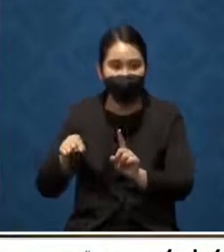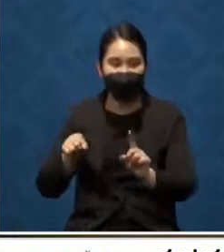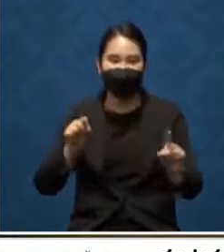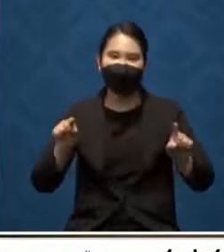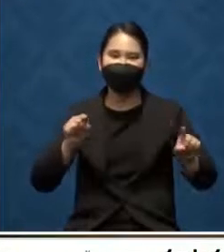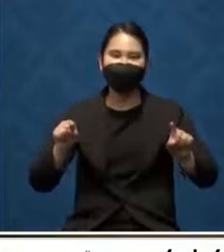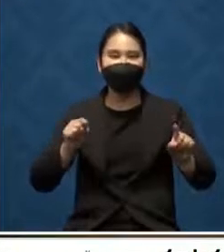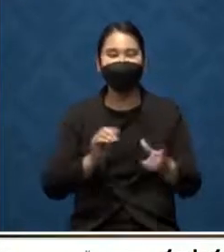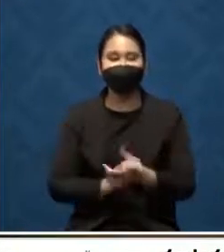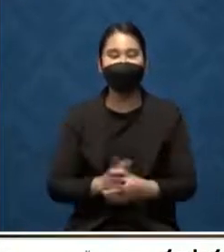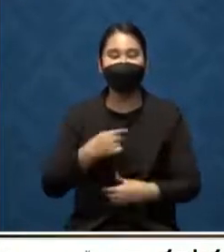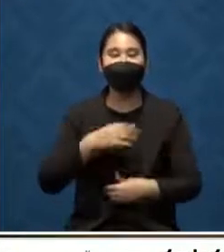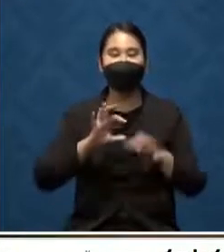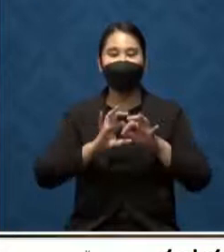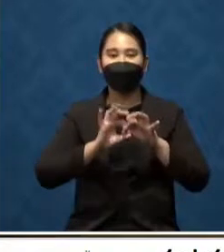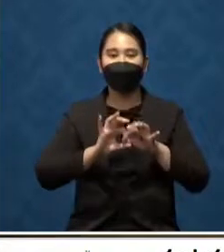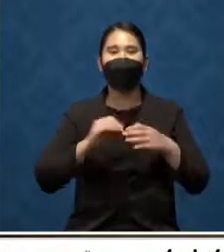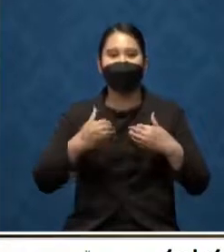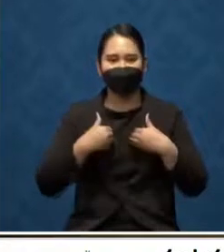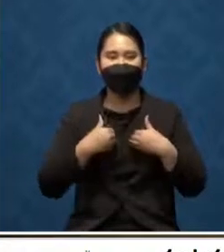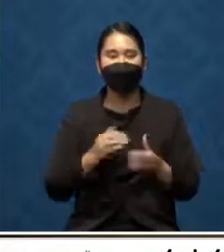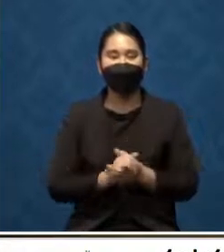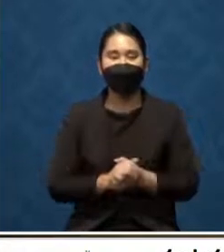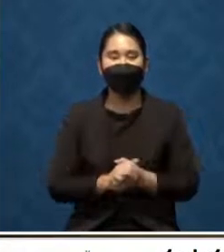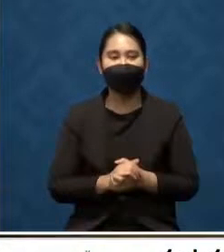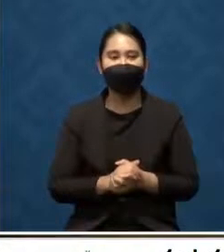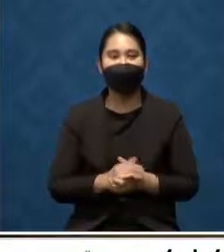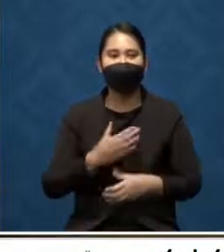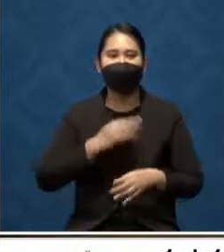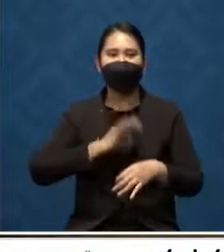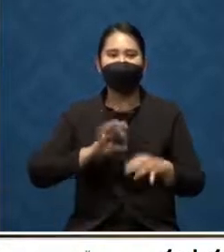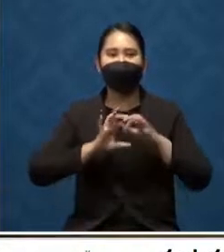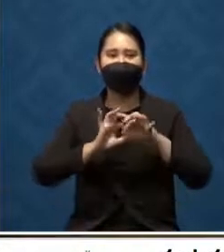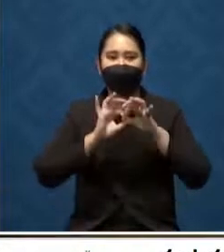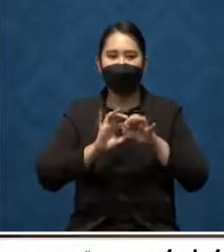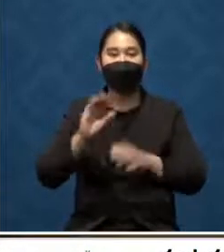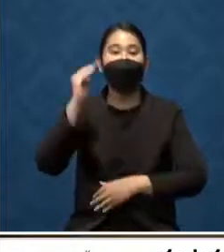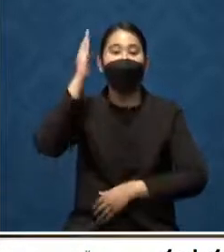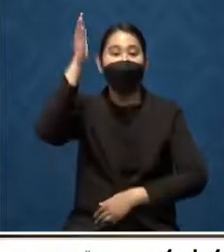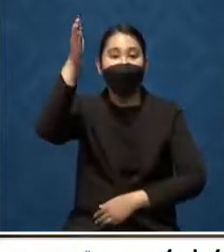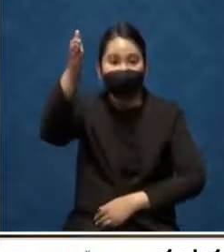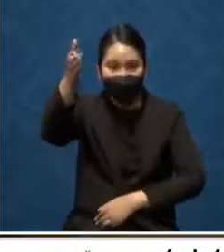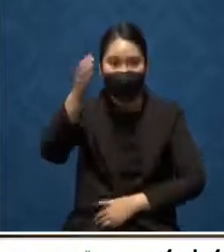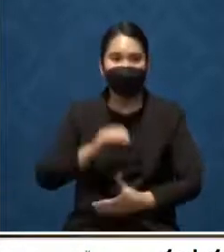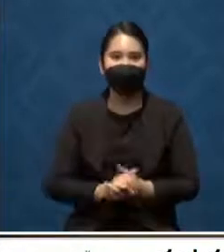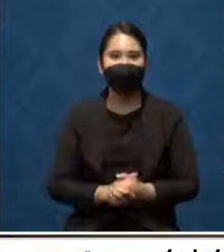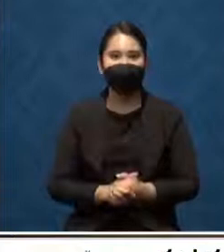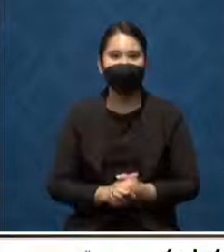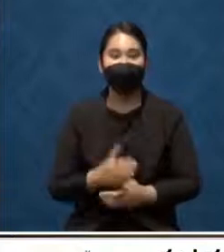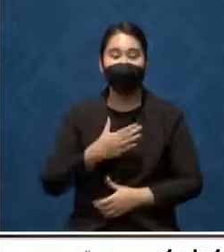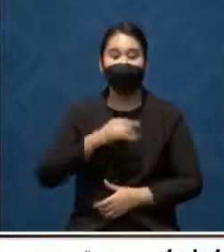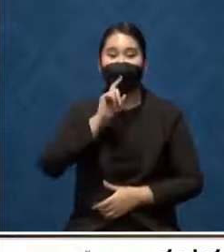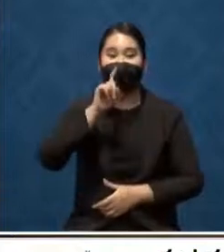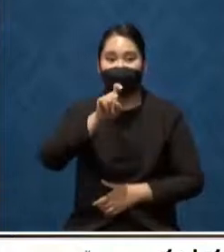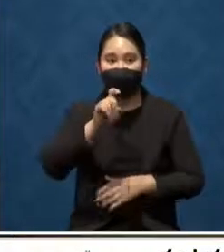ซึตรนี้ครับ กเปข้อกราใจที่ผมคิดว่าผมเปห่วงครั่าในอนาคตเนี่ยผมกอยากถามทางกิมมฐิ